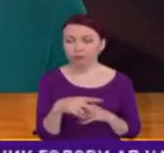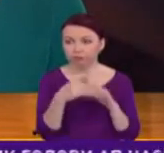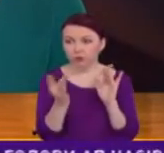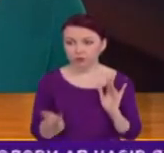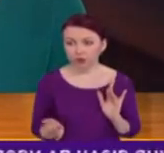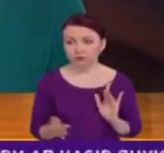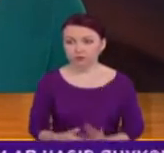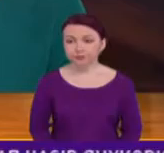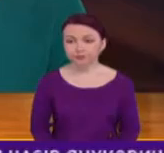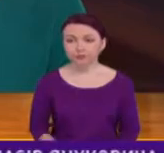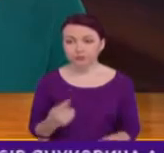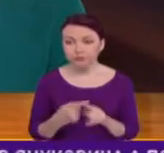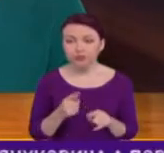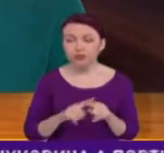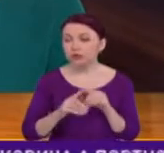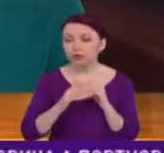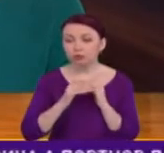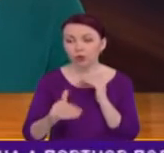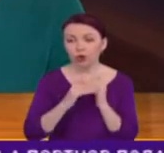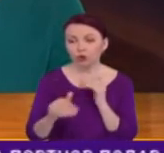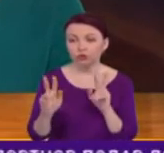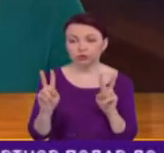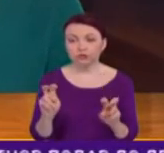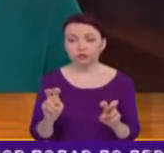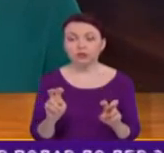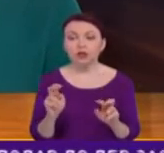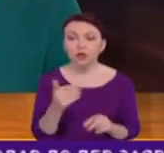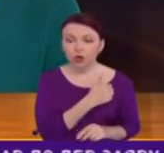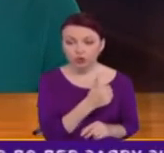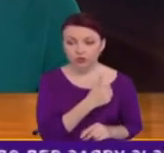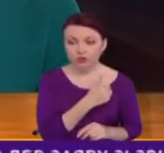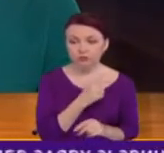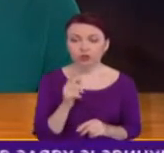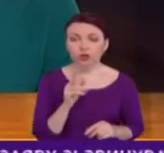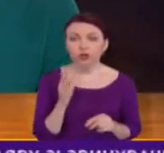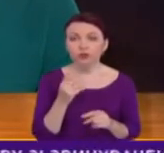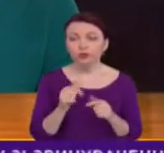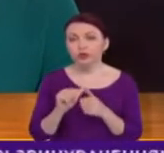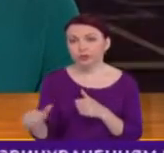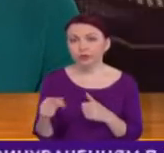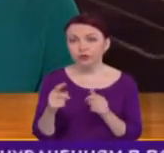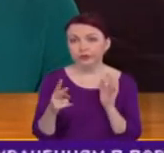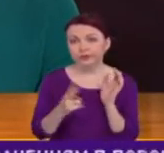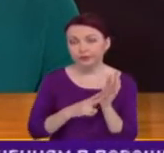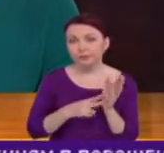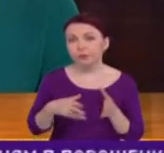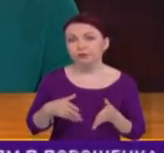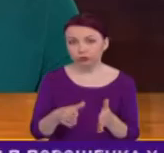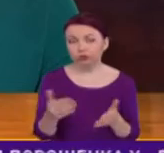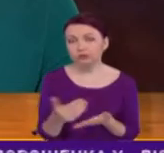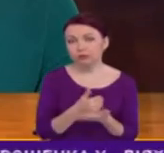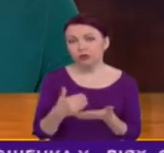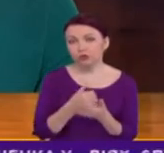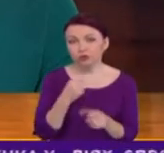Тобто це якраз полігон. І я хотів би, щоб крім отих семи маршрутів, що вроді збираються робити по